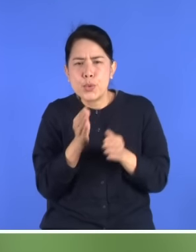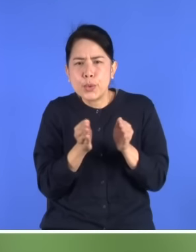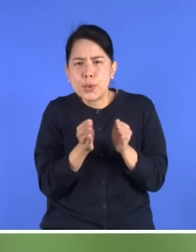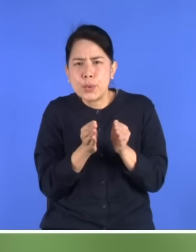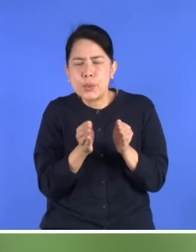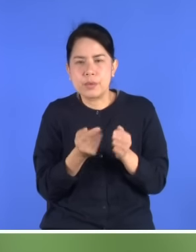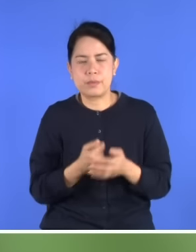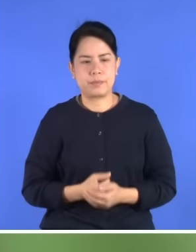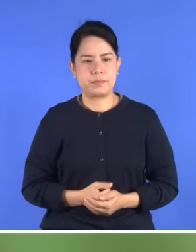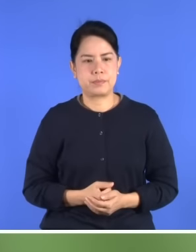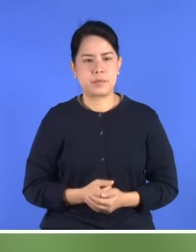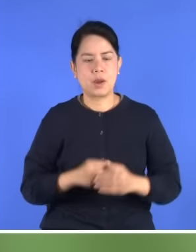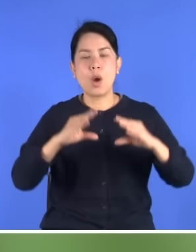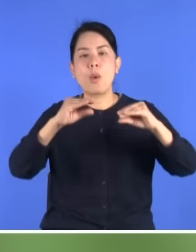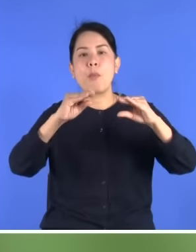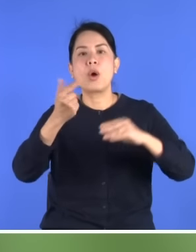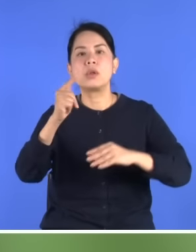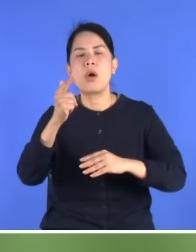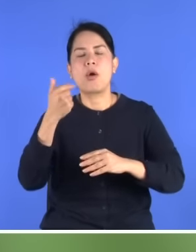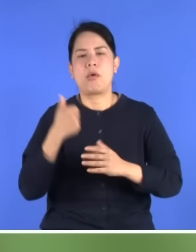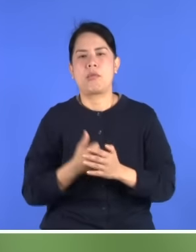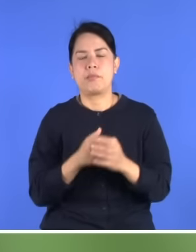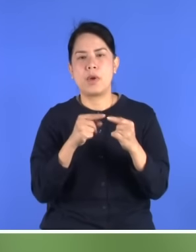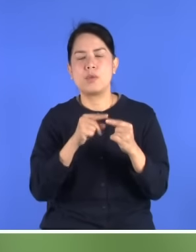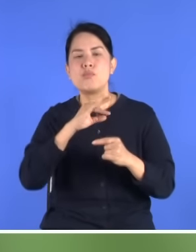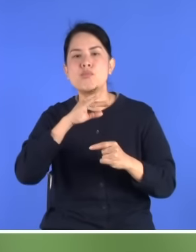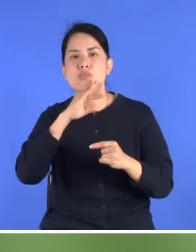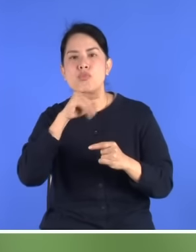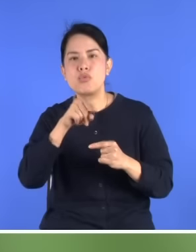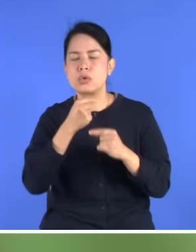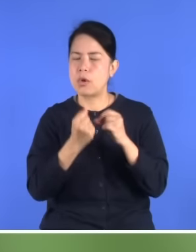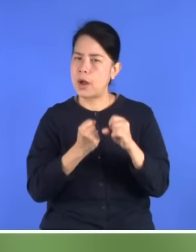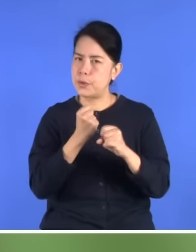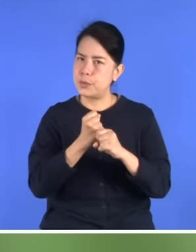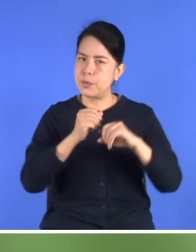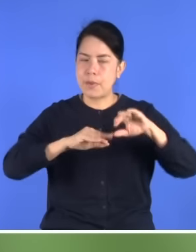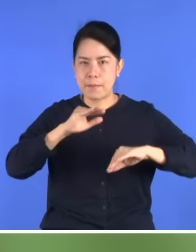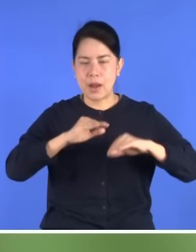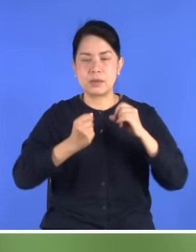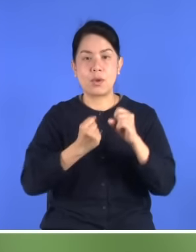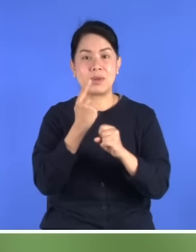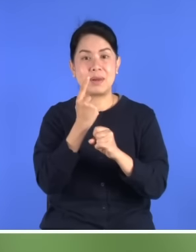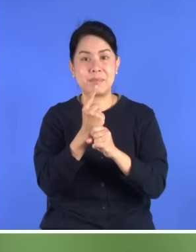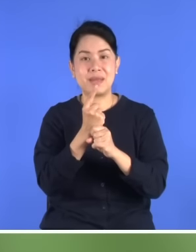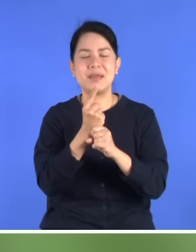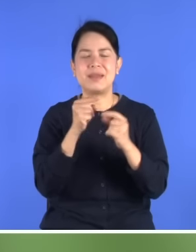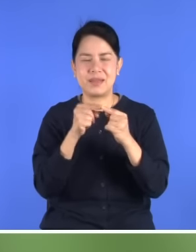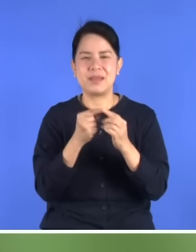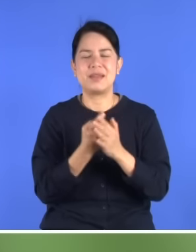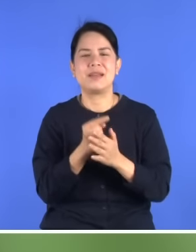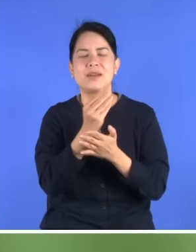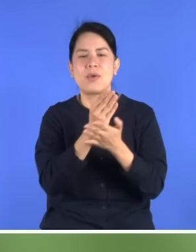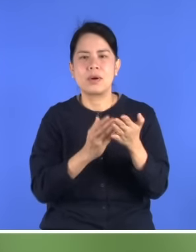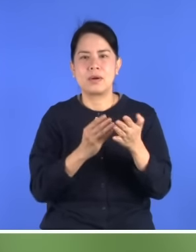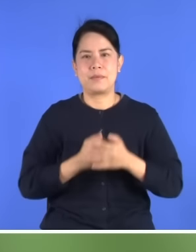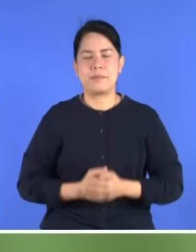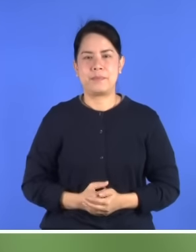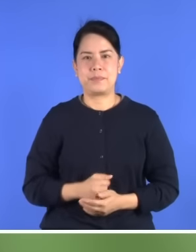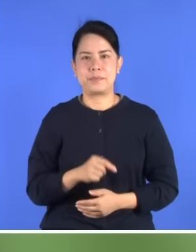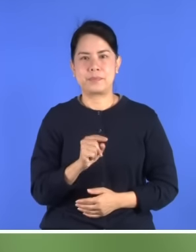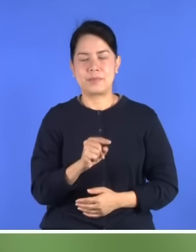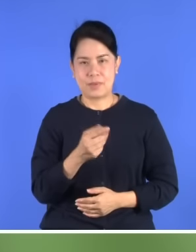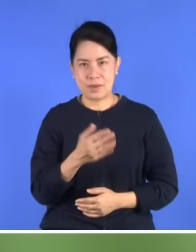หมอนทองเป็นหมูแคระเพศูสายพันธุ์พอตเบลลี่อายุประมาณ 1ปีครึ่งส่วนตัวเมียชื่อน้องชะนีอายุ 1ปีเขาก็ตั้ง